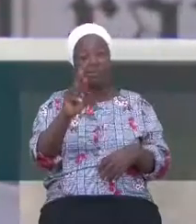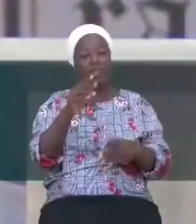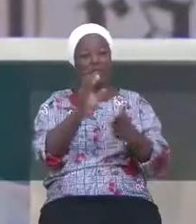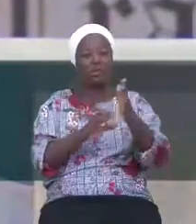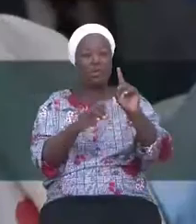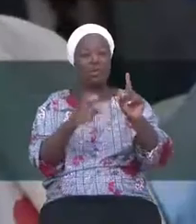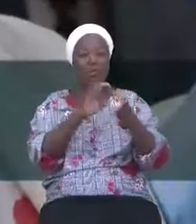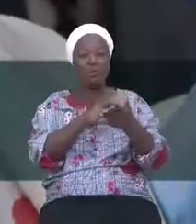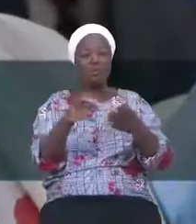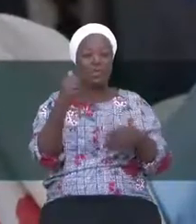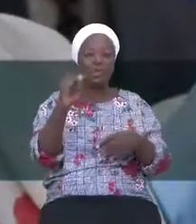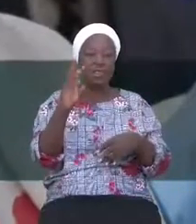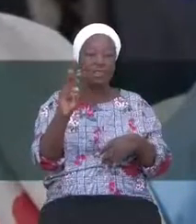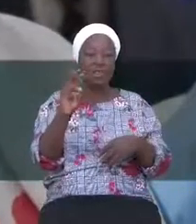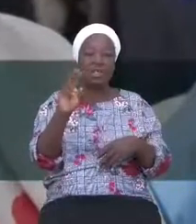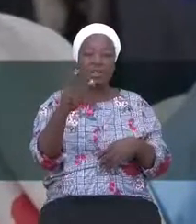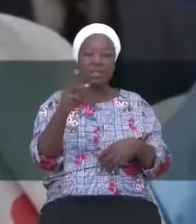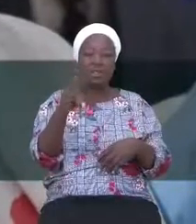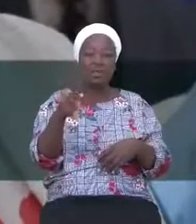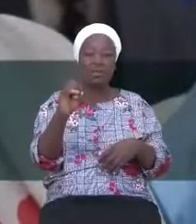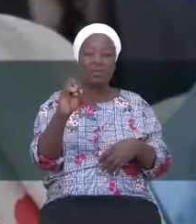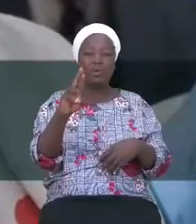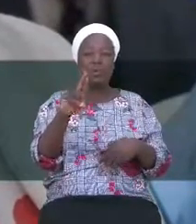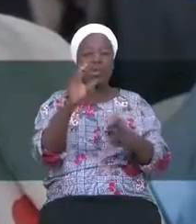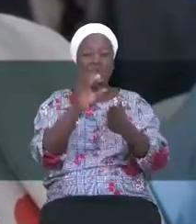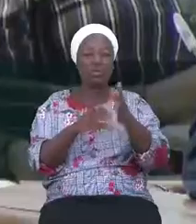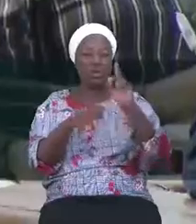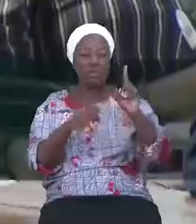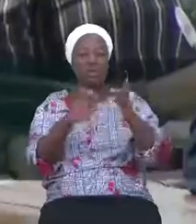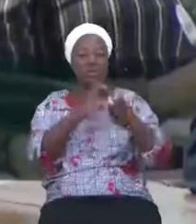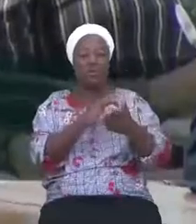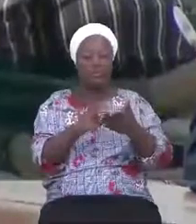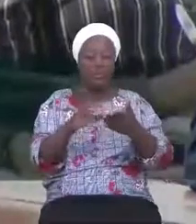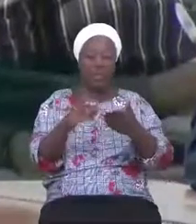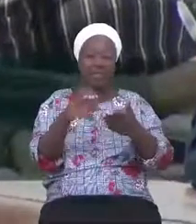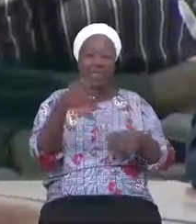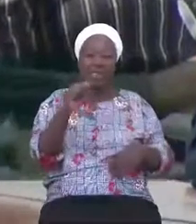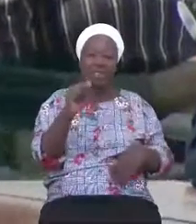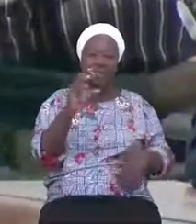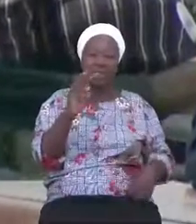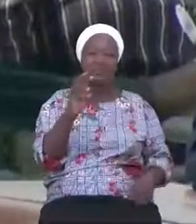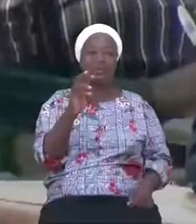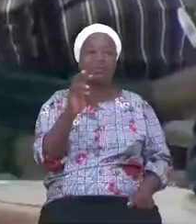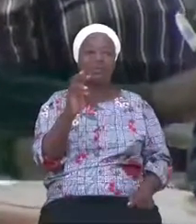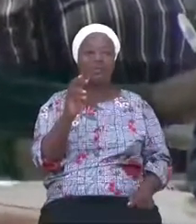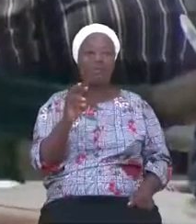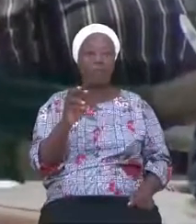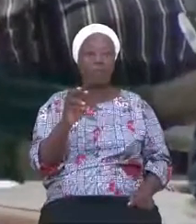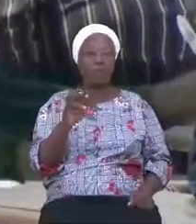partir du verset 16. 2 Pierre au chapitre 1, verset 16.